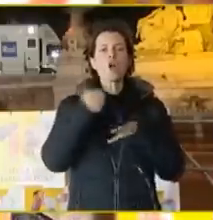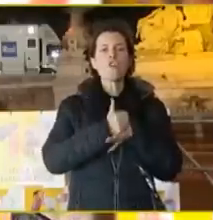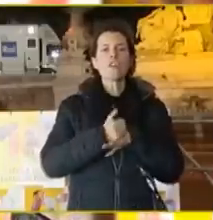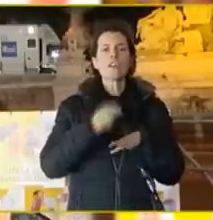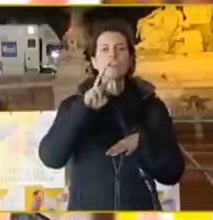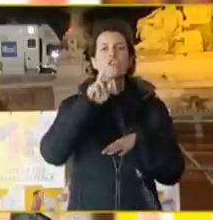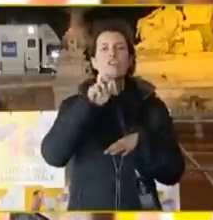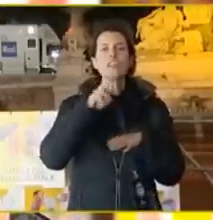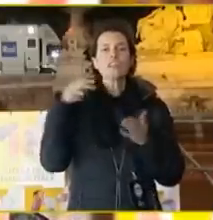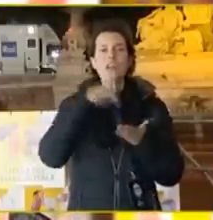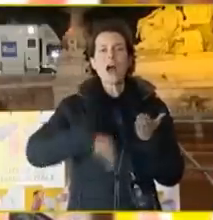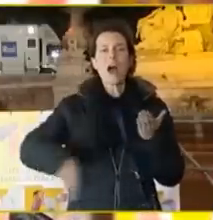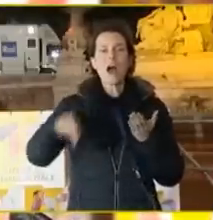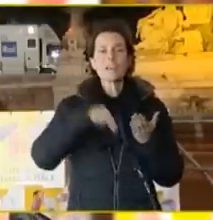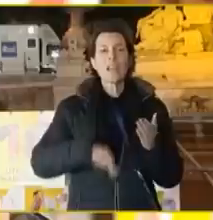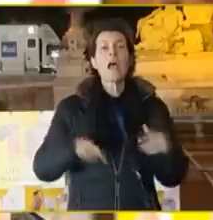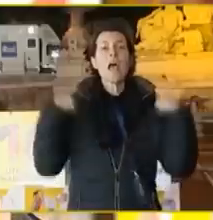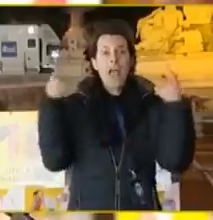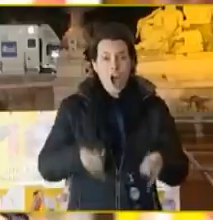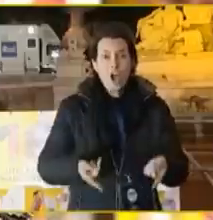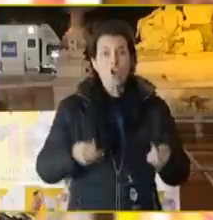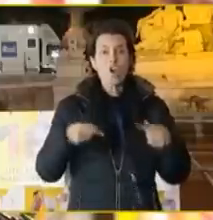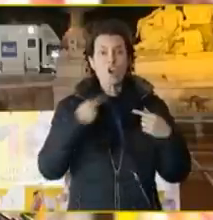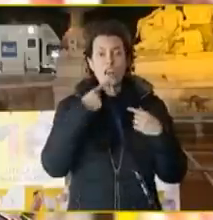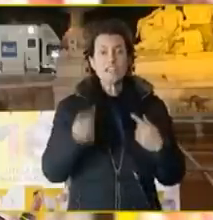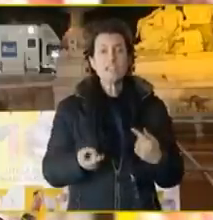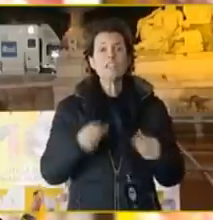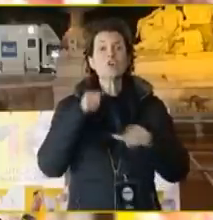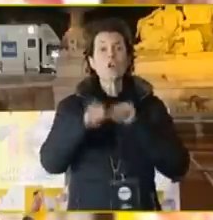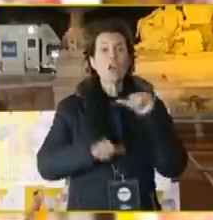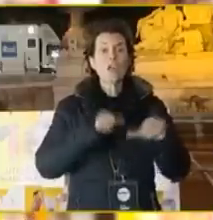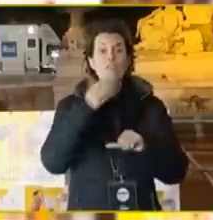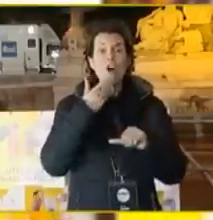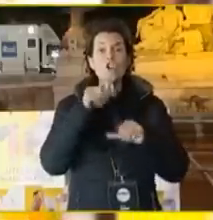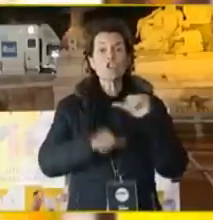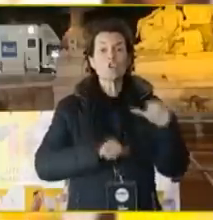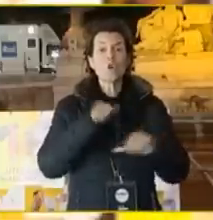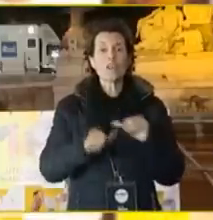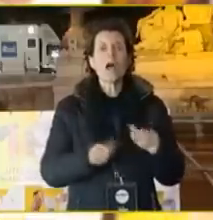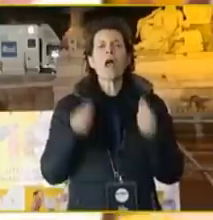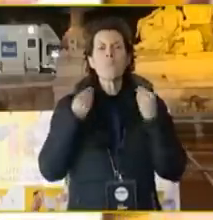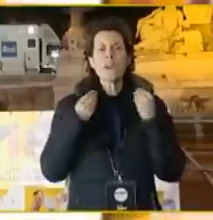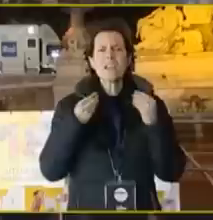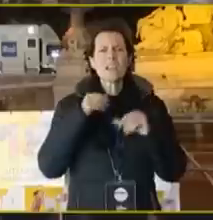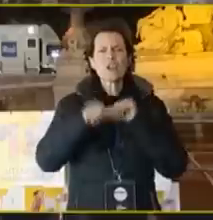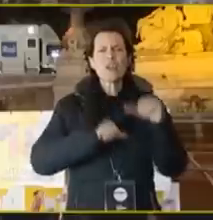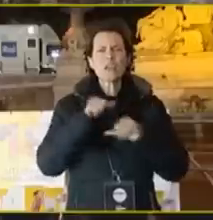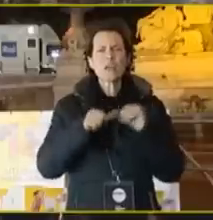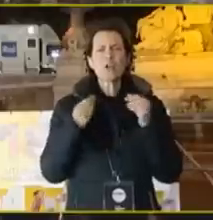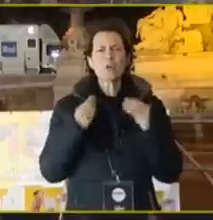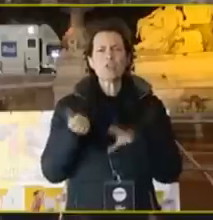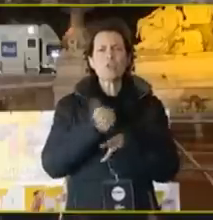di venirci a dire che vogliono cambiare le cose. Perché non le avete cambiate quando stavate governando?